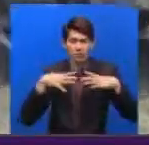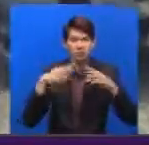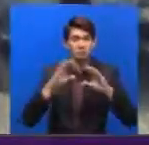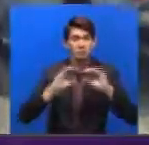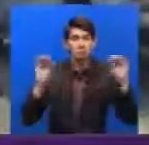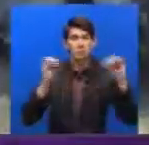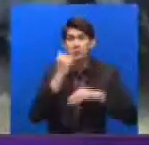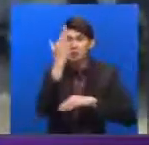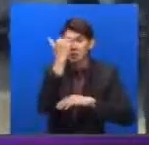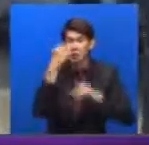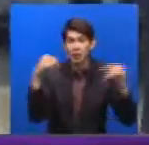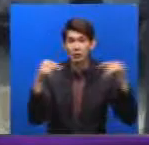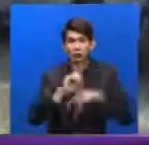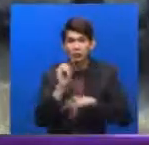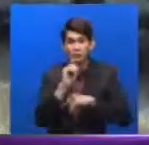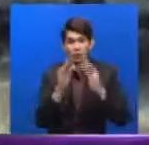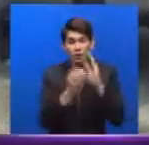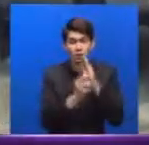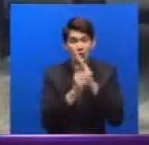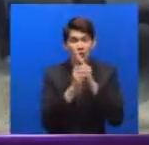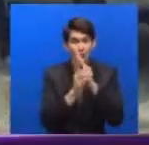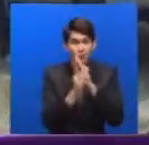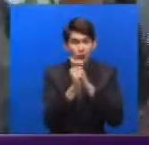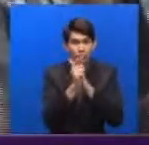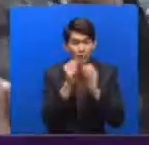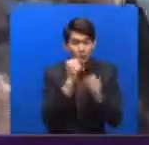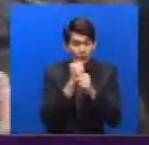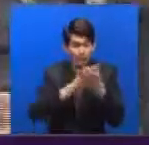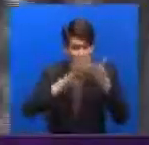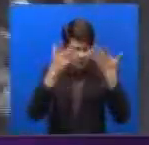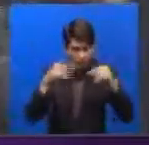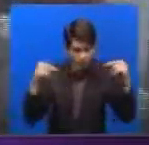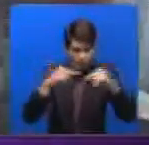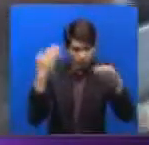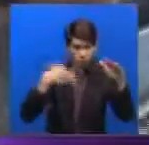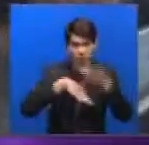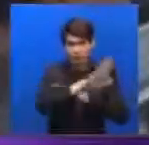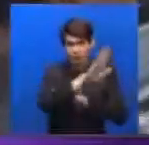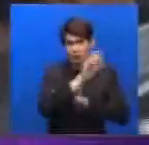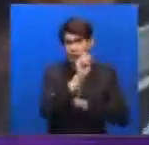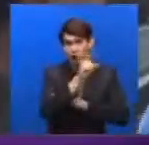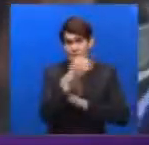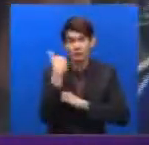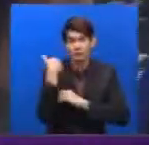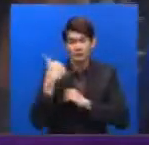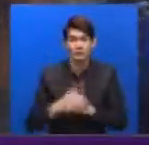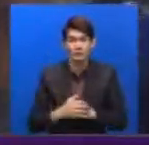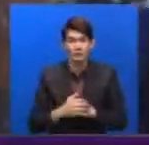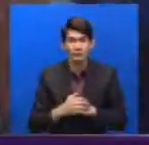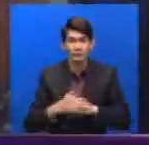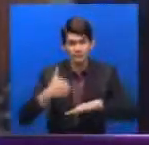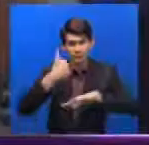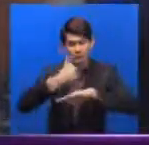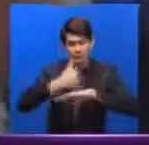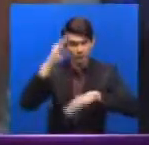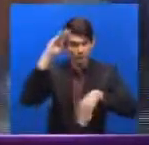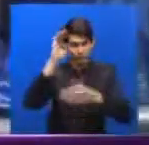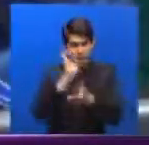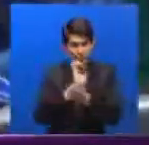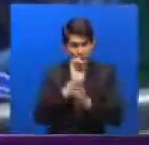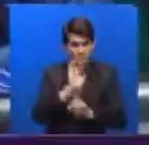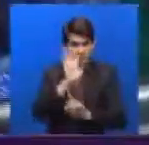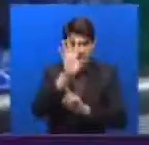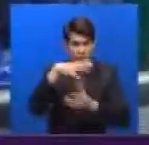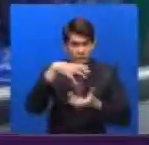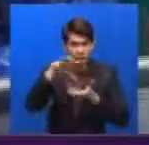ด้วยเนื่องจากเดินทางออกจากพื้นที่ทันทีหลังจากที่ก่อเหตุด้านพลตำรวจโทอนุชัยเล็กบำรุงผู้บัญชาการตำรวจภูธรภาค 4